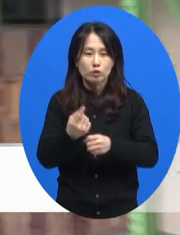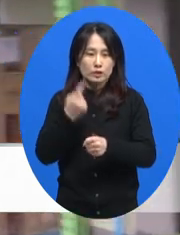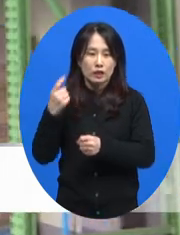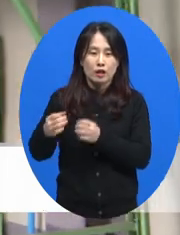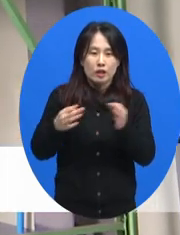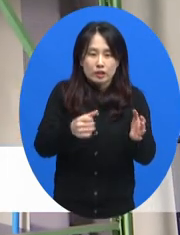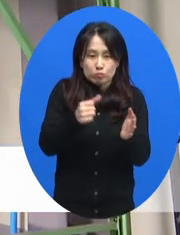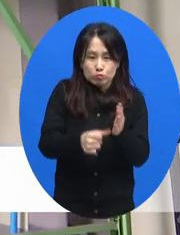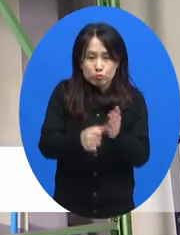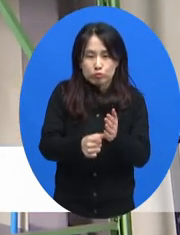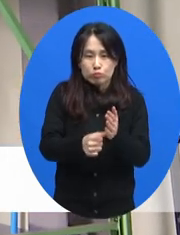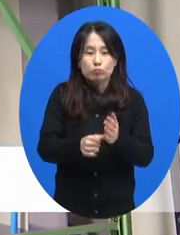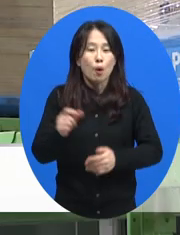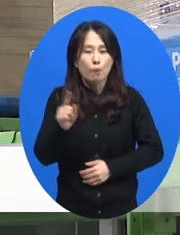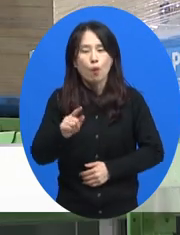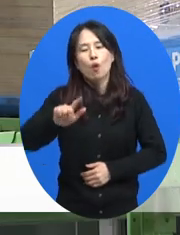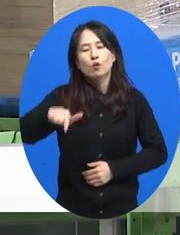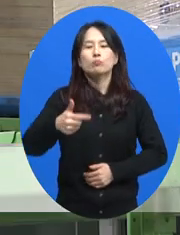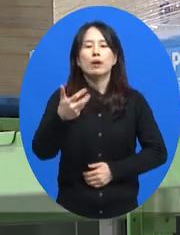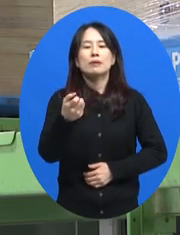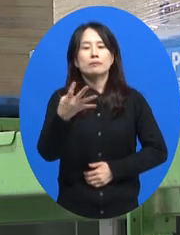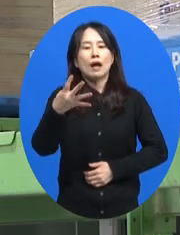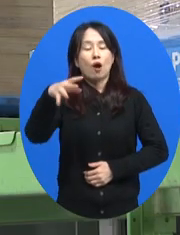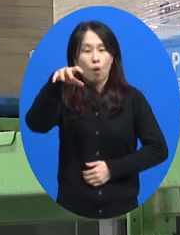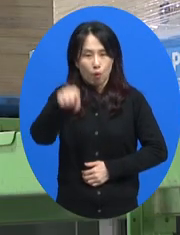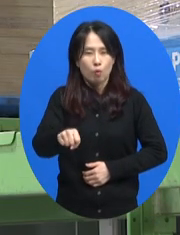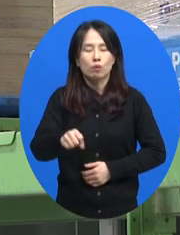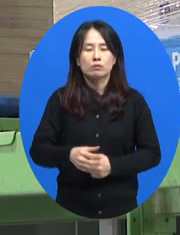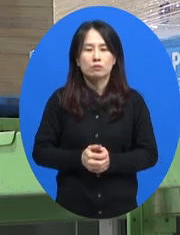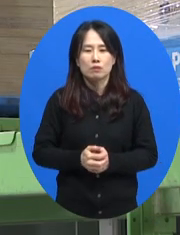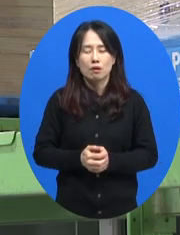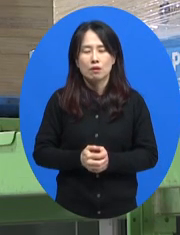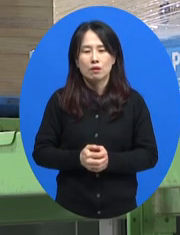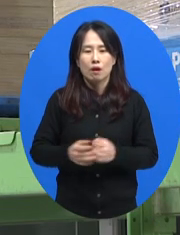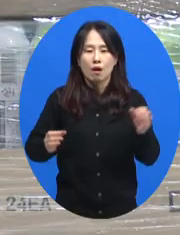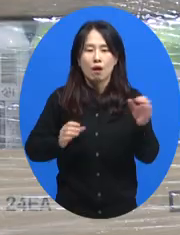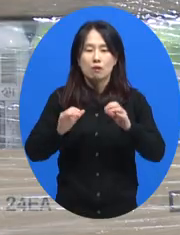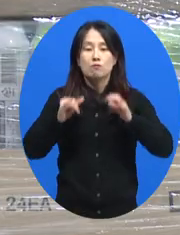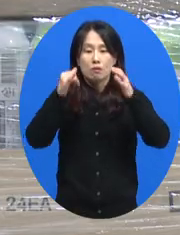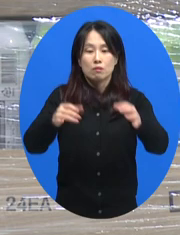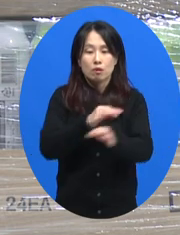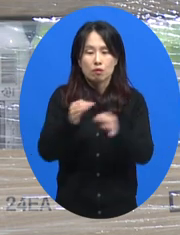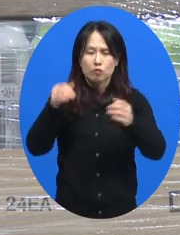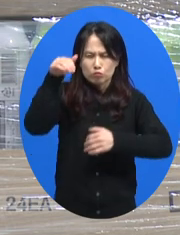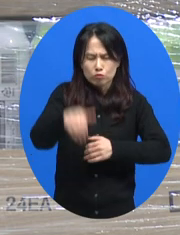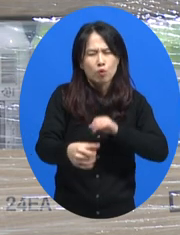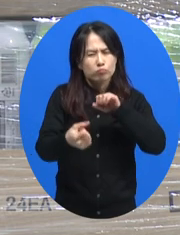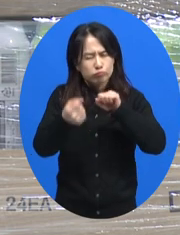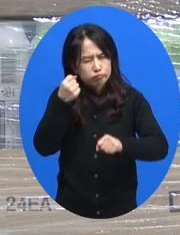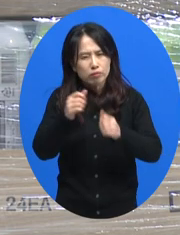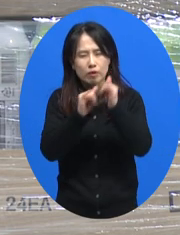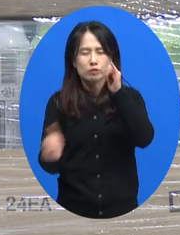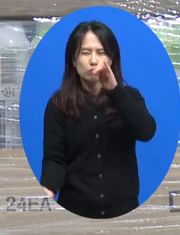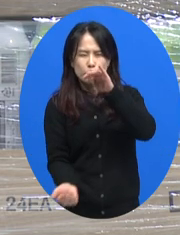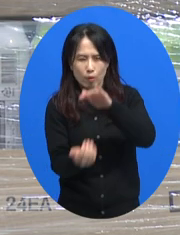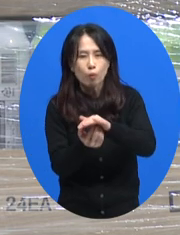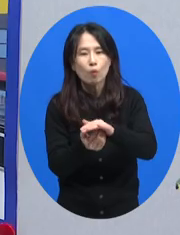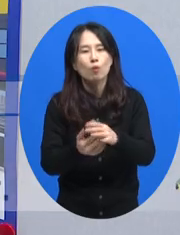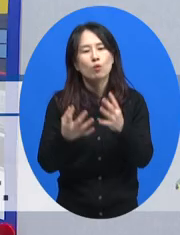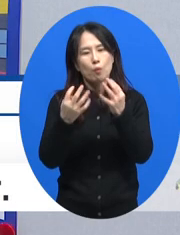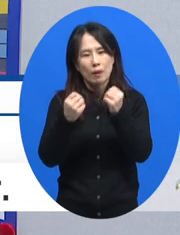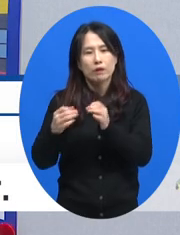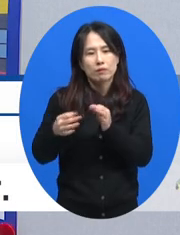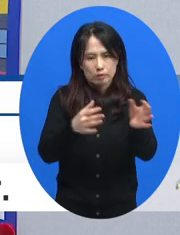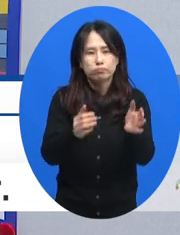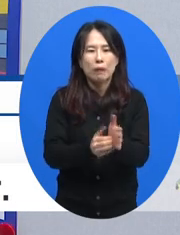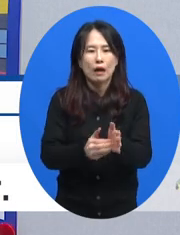기부 물품 제공 실적은 684억 원을 달성. 세계적 경기 침체 속에서 역대 최대 규모를 기록한 겁니다.